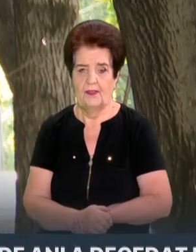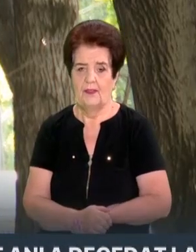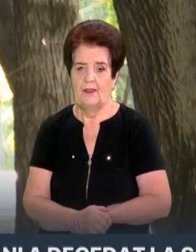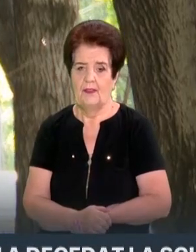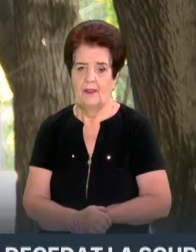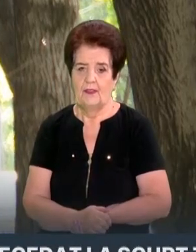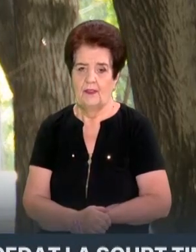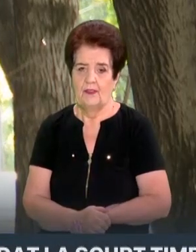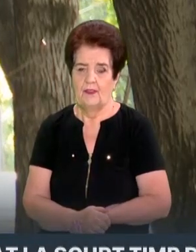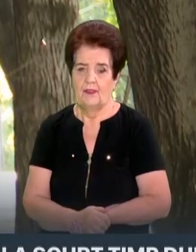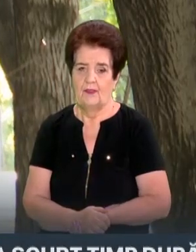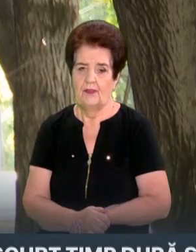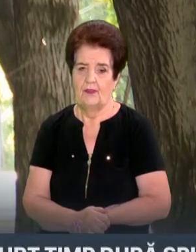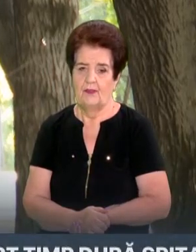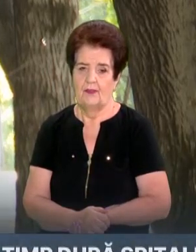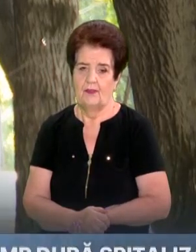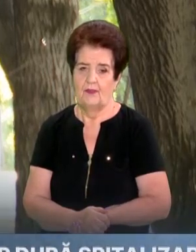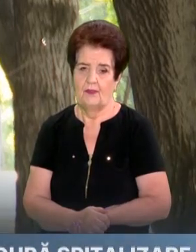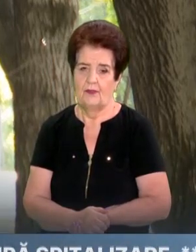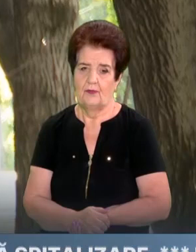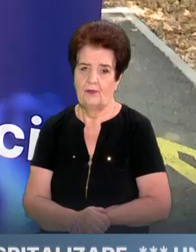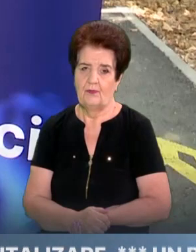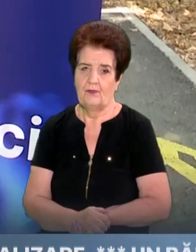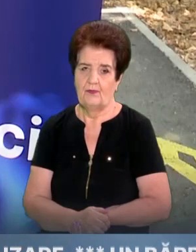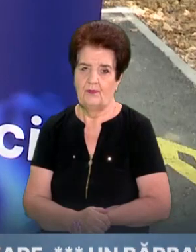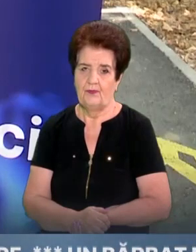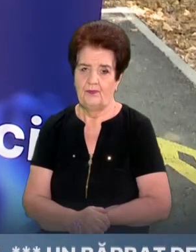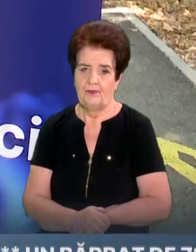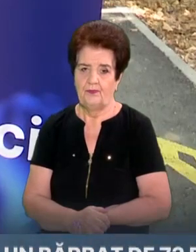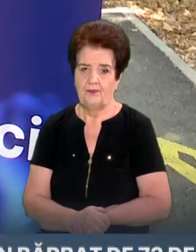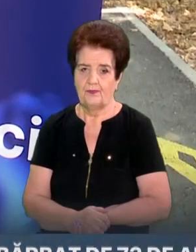more ecological means of transportation.